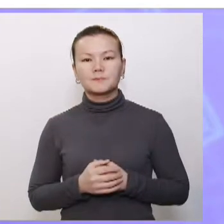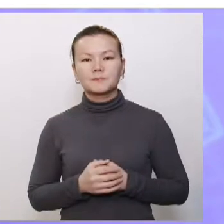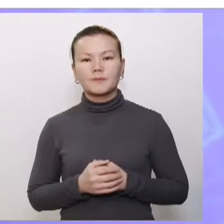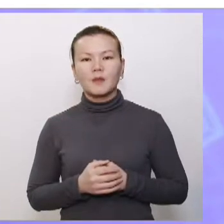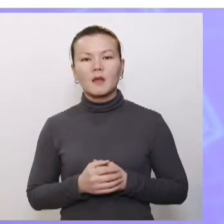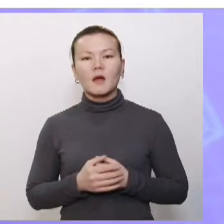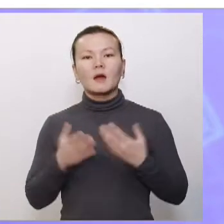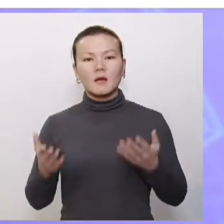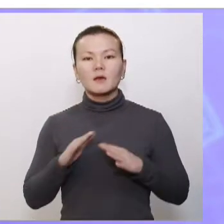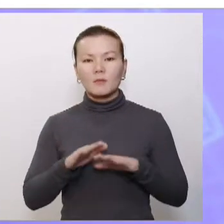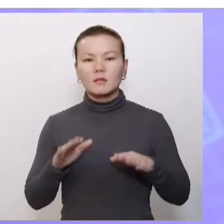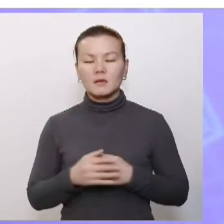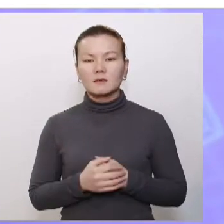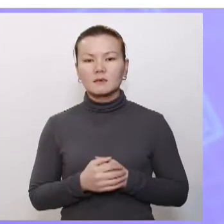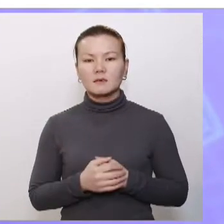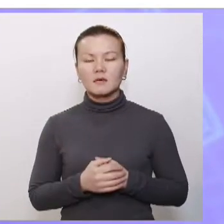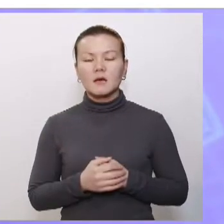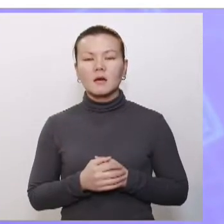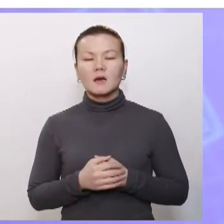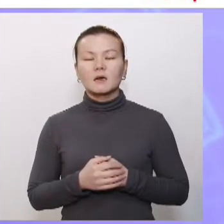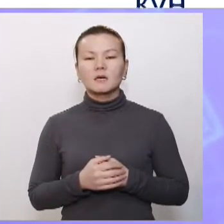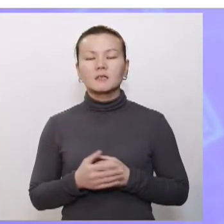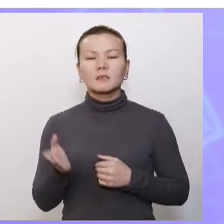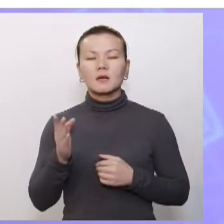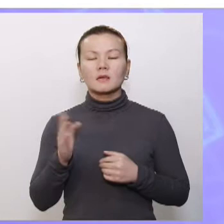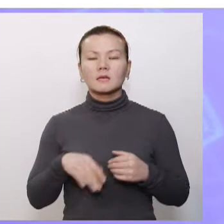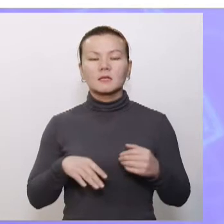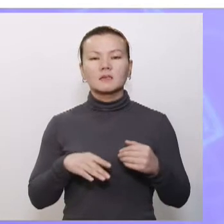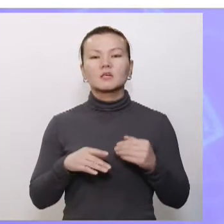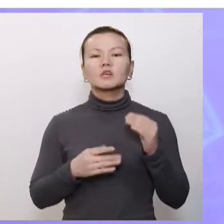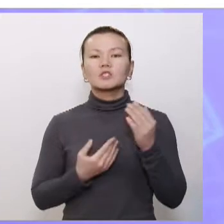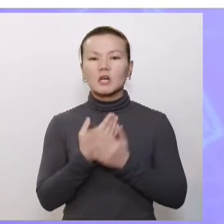Кана балдар, алгач жаңы сөздөр менен таанышалы.